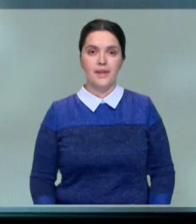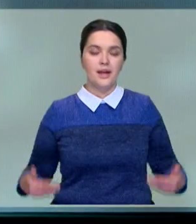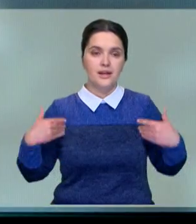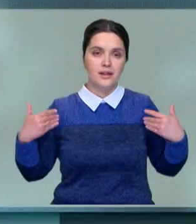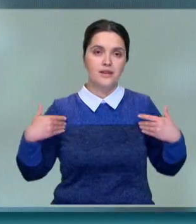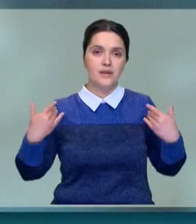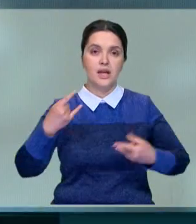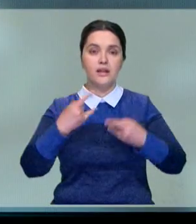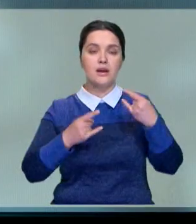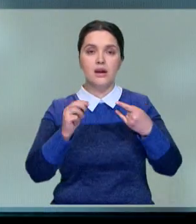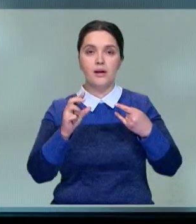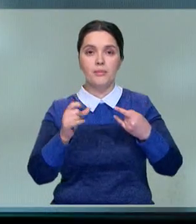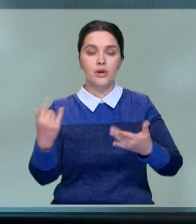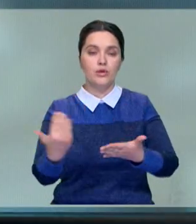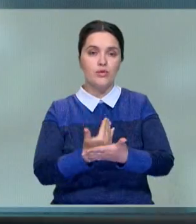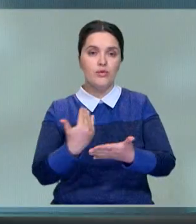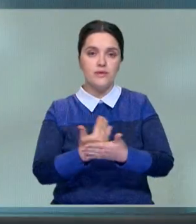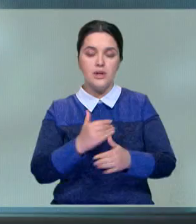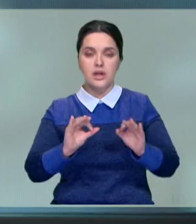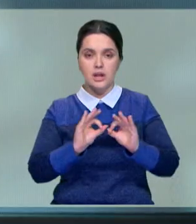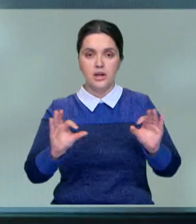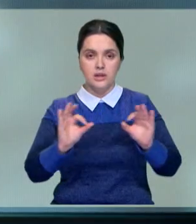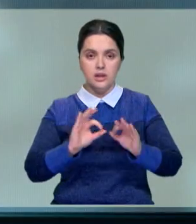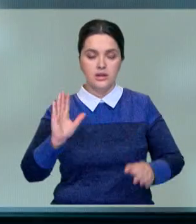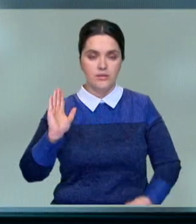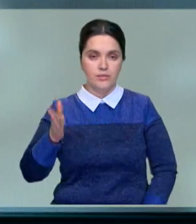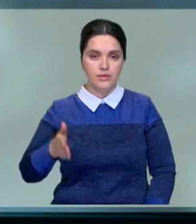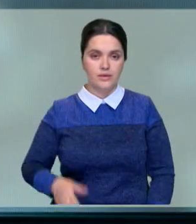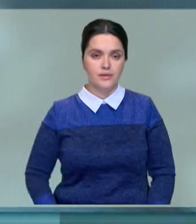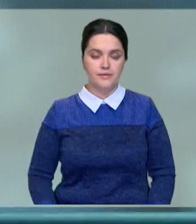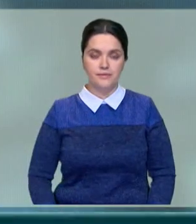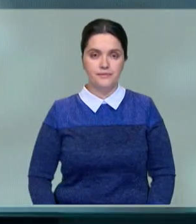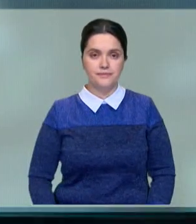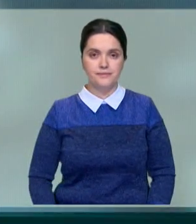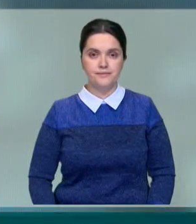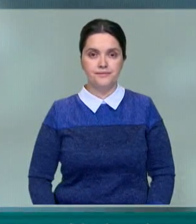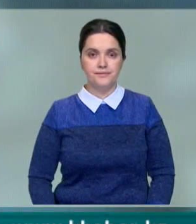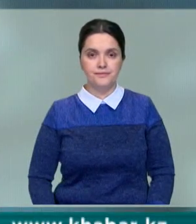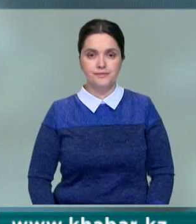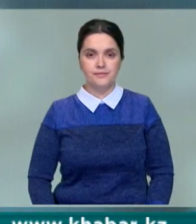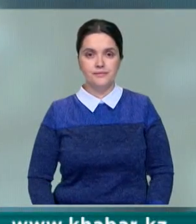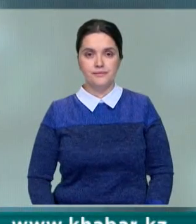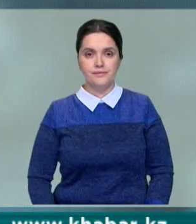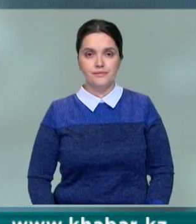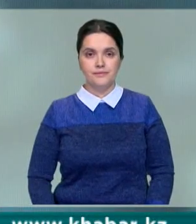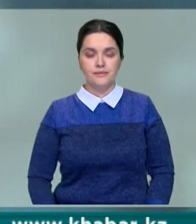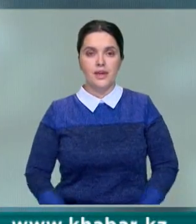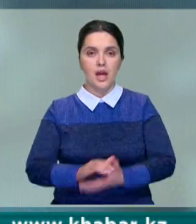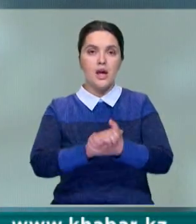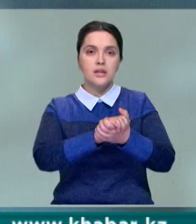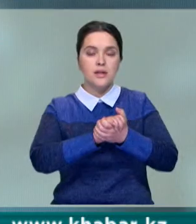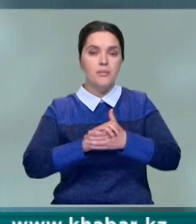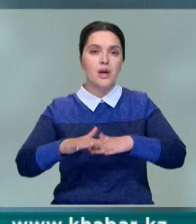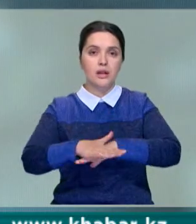Здравствуйте, на телеканале Хабар. Новости в студии Гульнара Жандагулова. Сурдоперевод обеспечивает Виктория Антонишина. Ассамблея